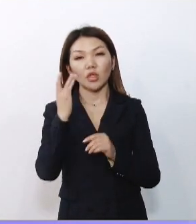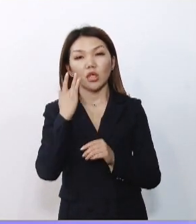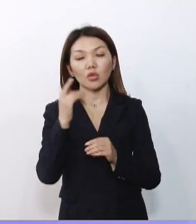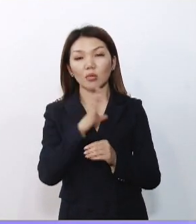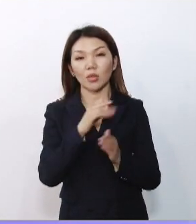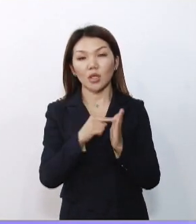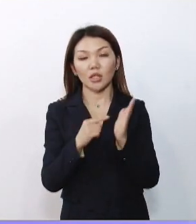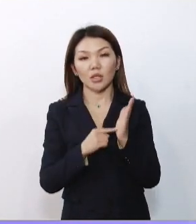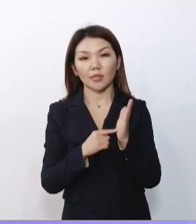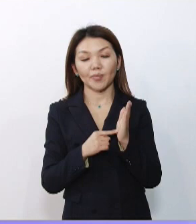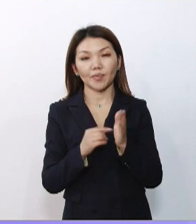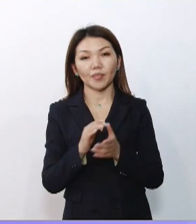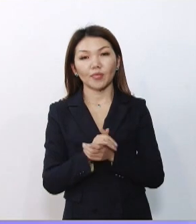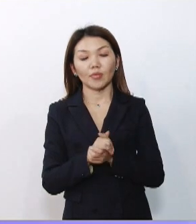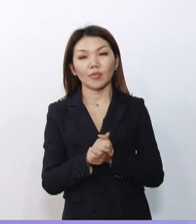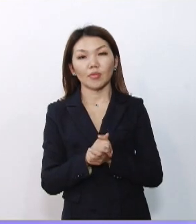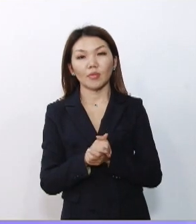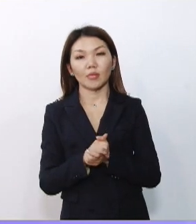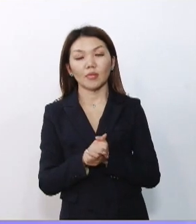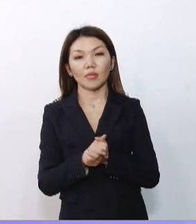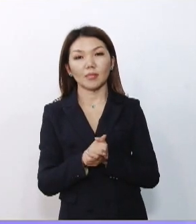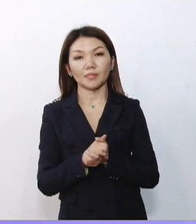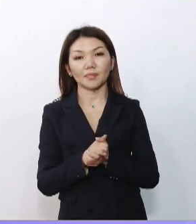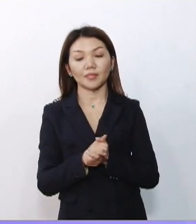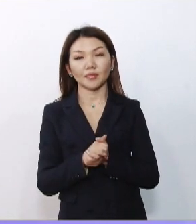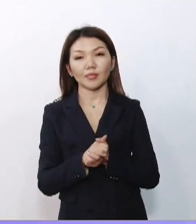записанное остальными цифрами делимого.